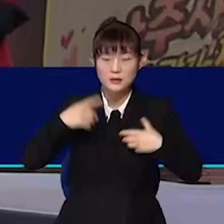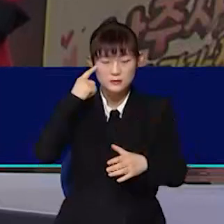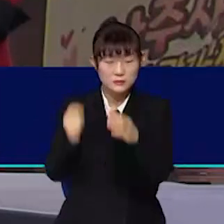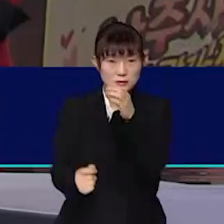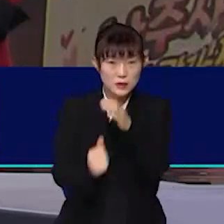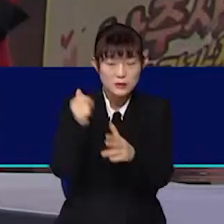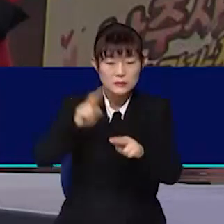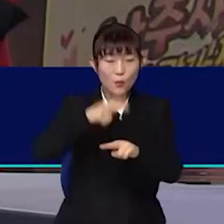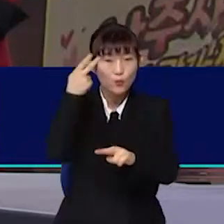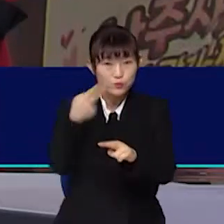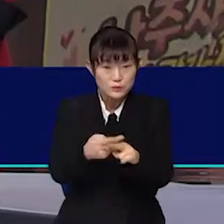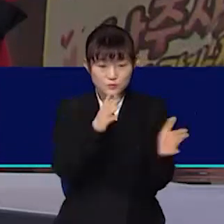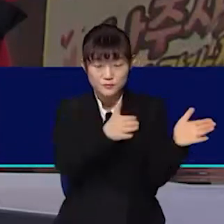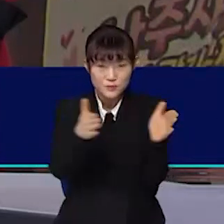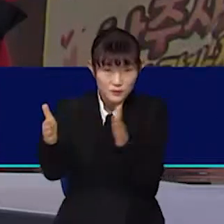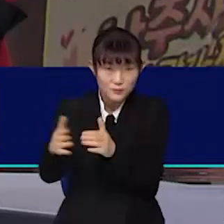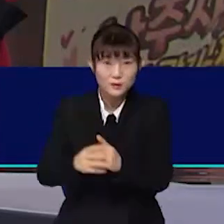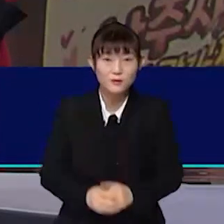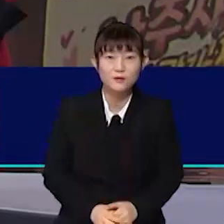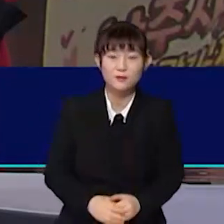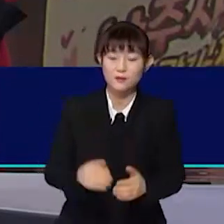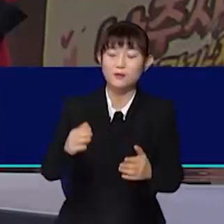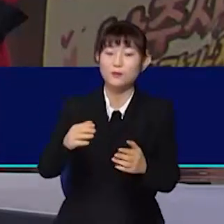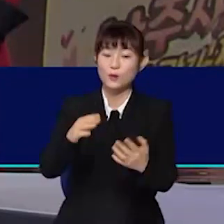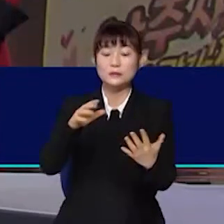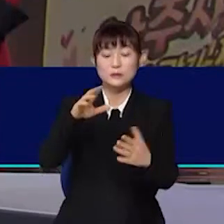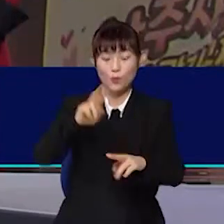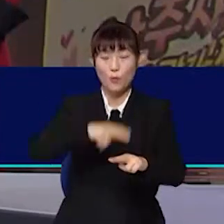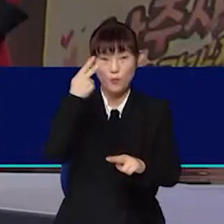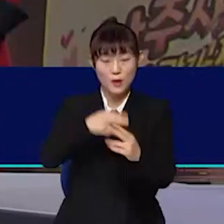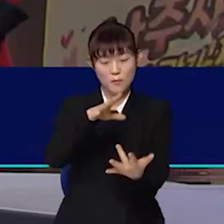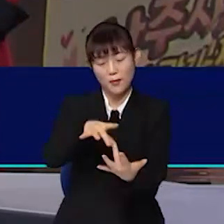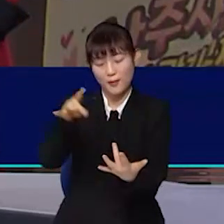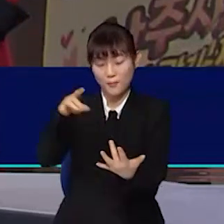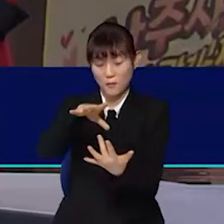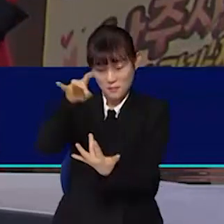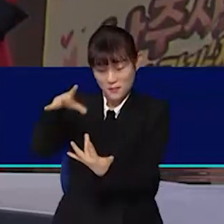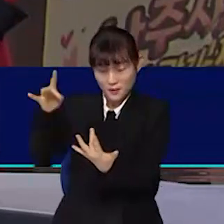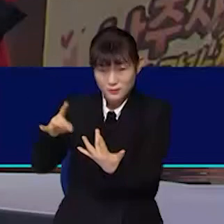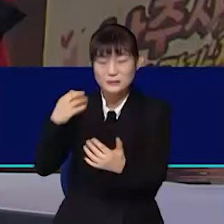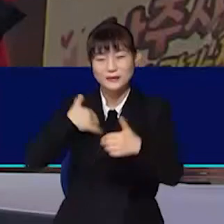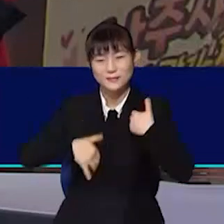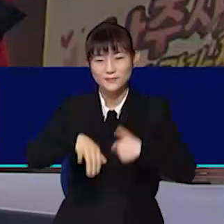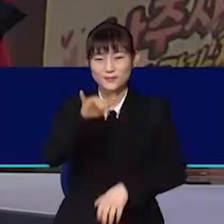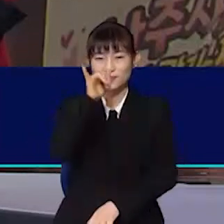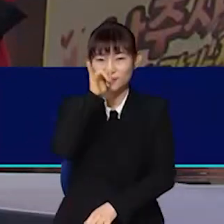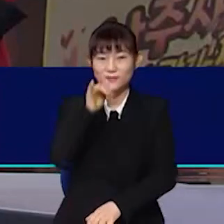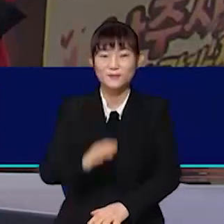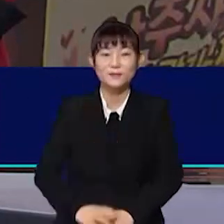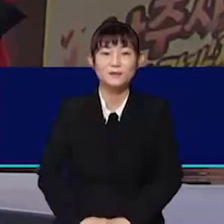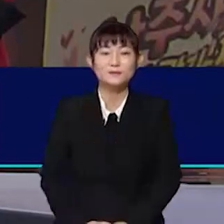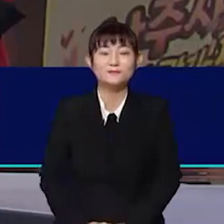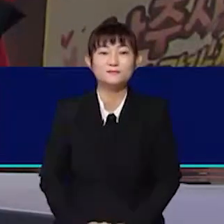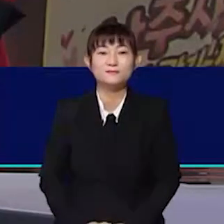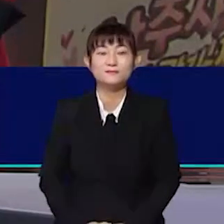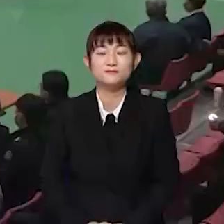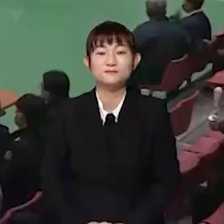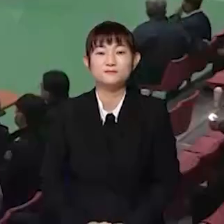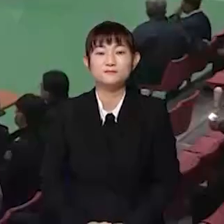살리는 이색적인 답례품을 준비하며 답례품 고르는 재미를 더하고 있습니다. 박성호 기자의 보도입니다.